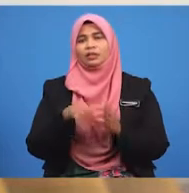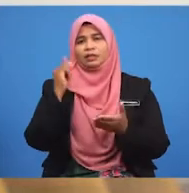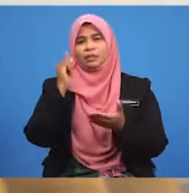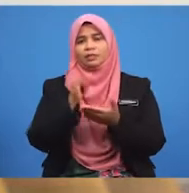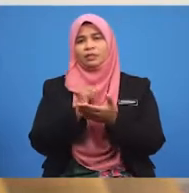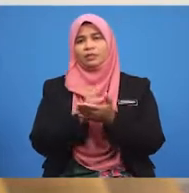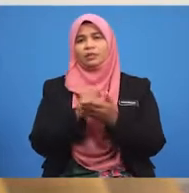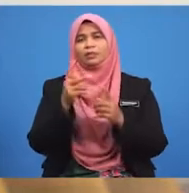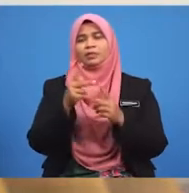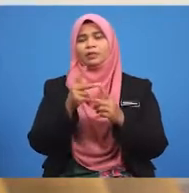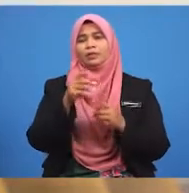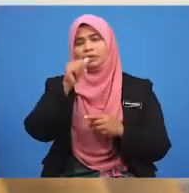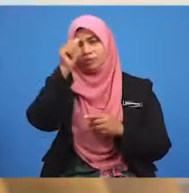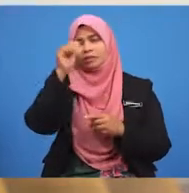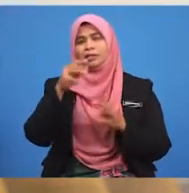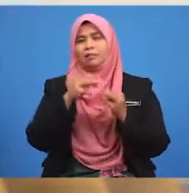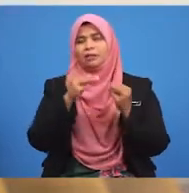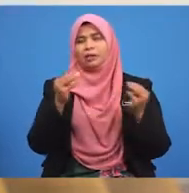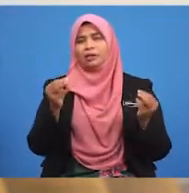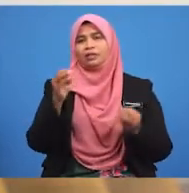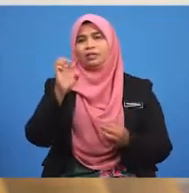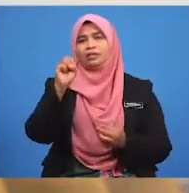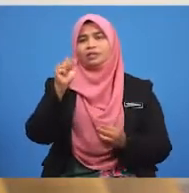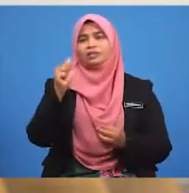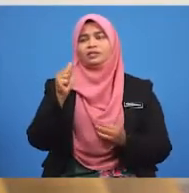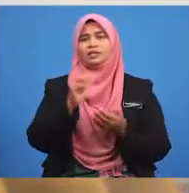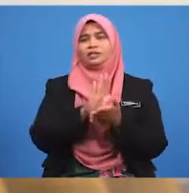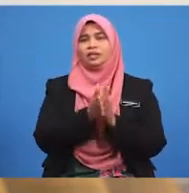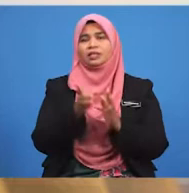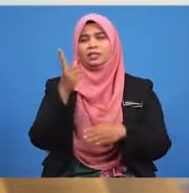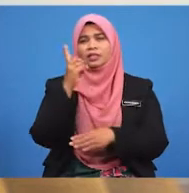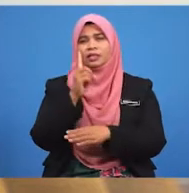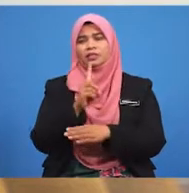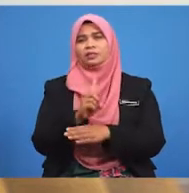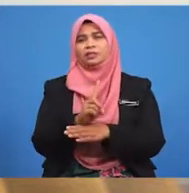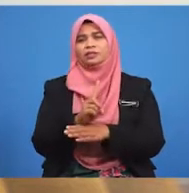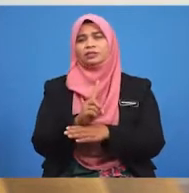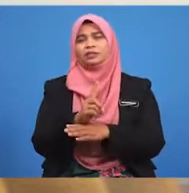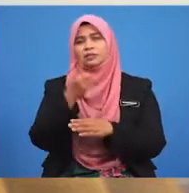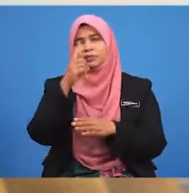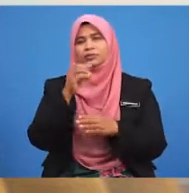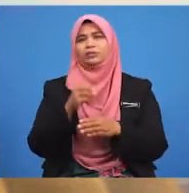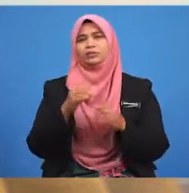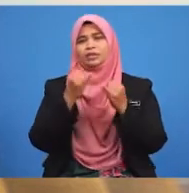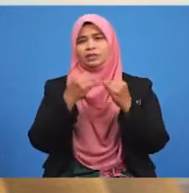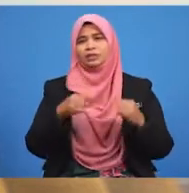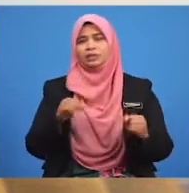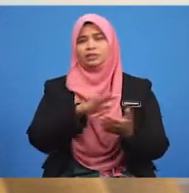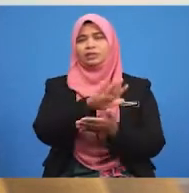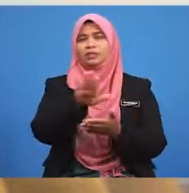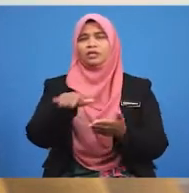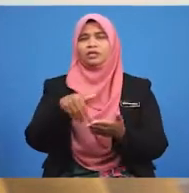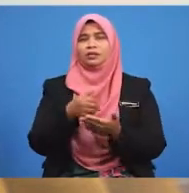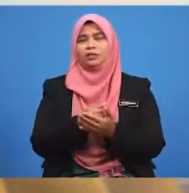Esa menjadi saksi kepada kesejahteraan semua makhluk. Murid-murid